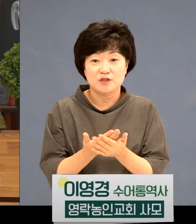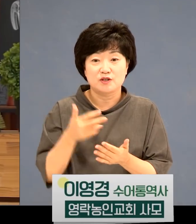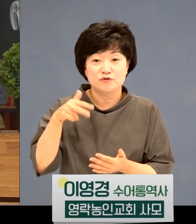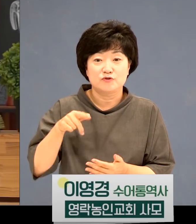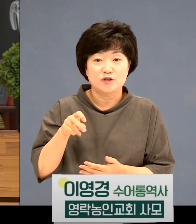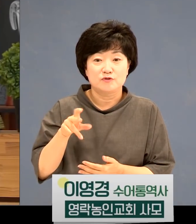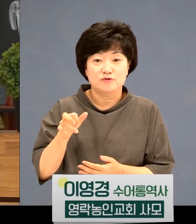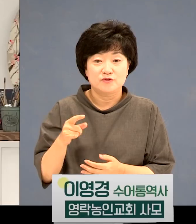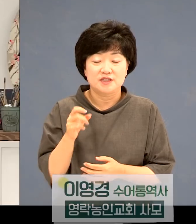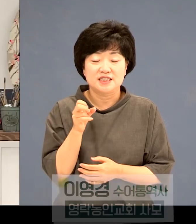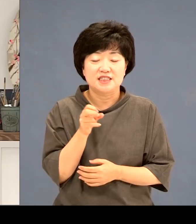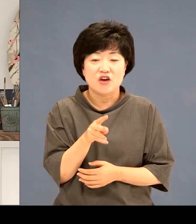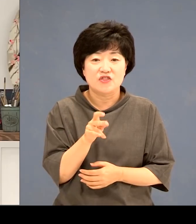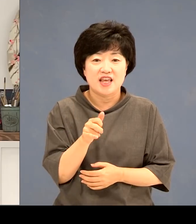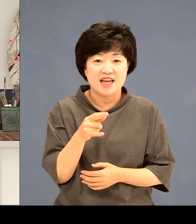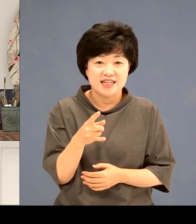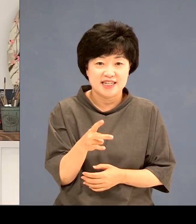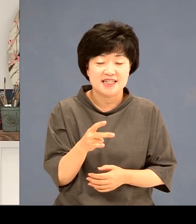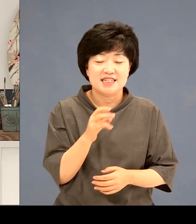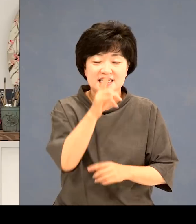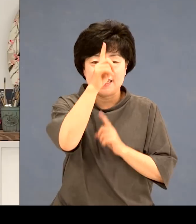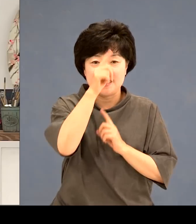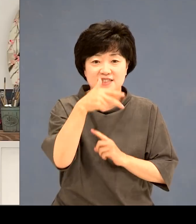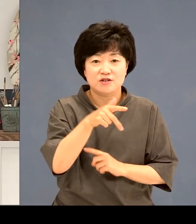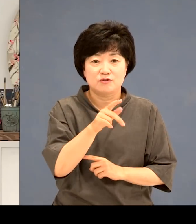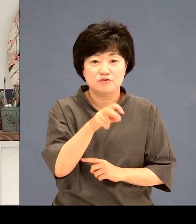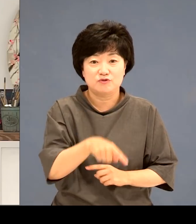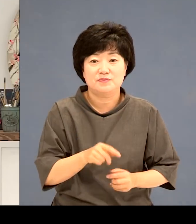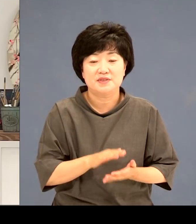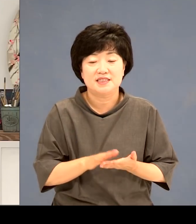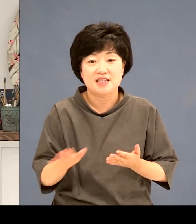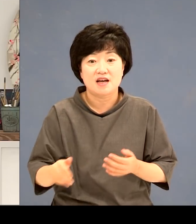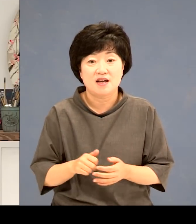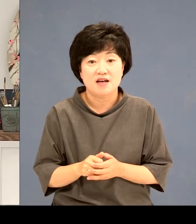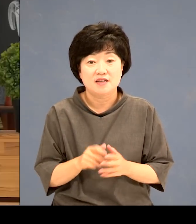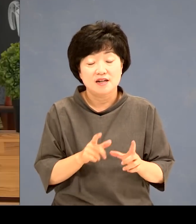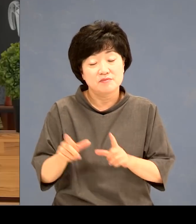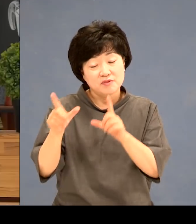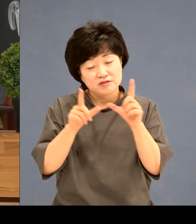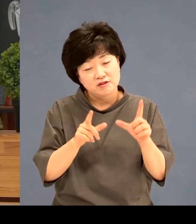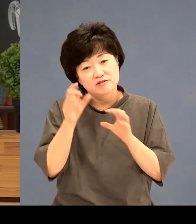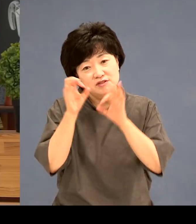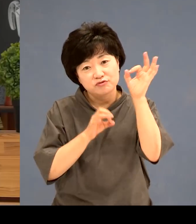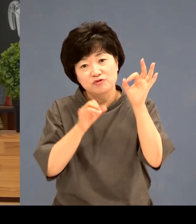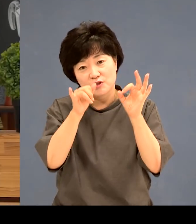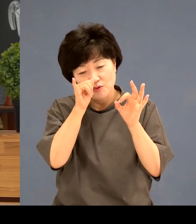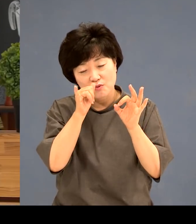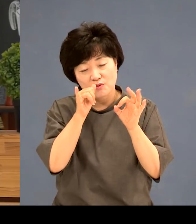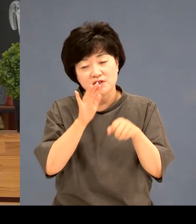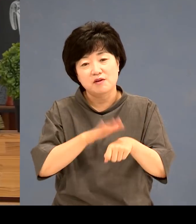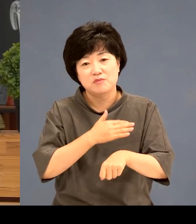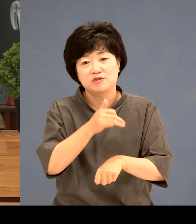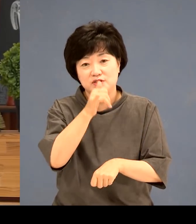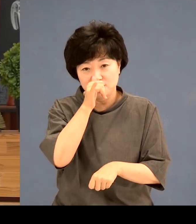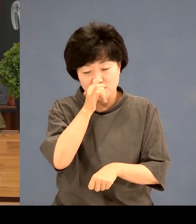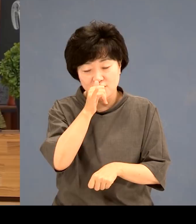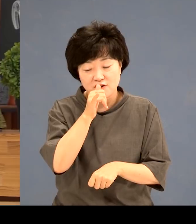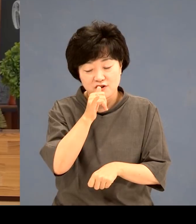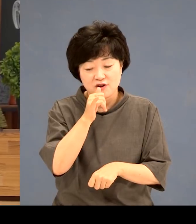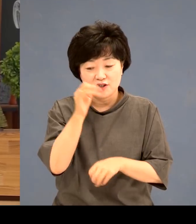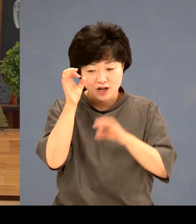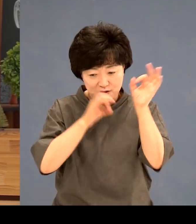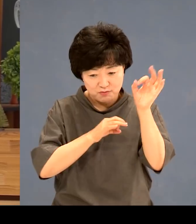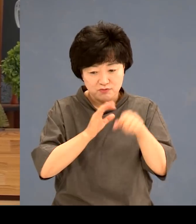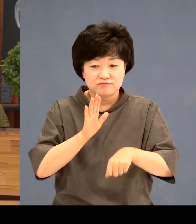안녕하세요. 새롭게 하소서 주영훈입니다. 안녕하세요. 연예일입니다. 안녕하세요. 이정수입니다. 누구나 살면서 실수하고 잘못을 반복하지만 이